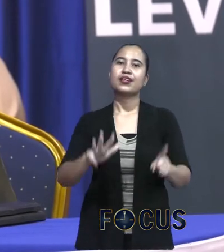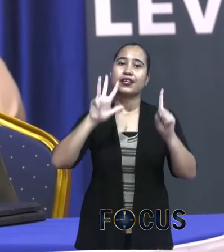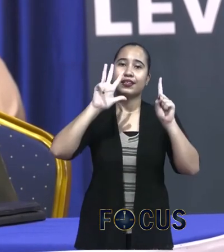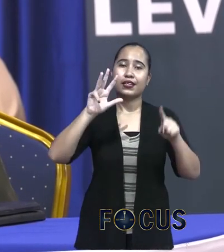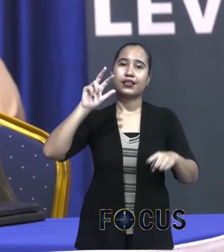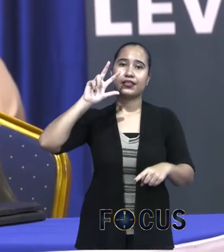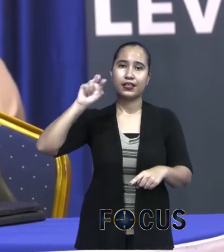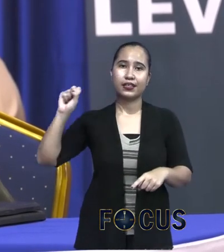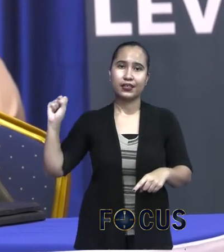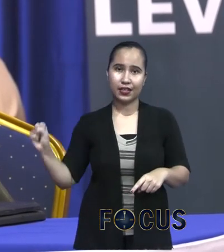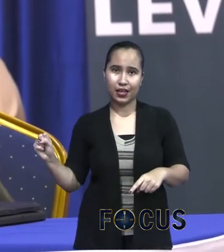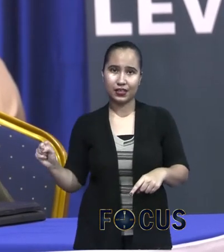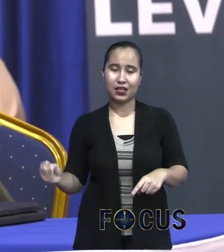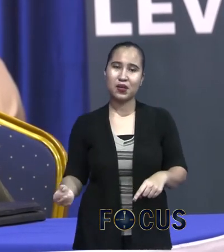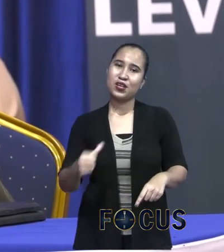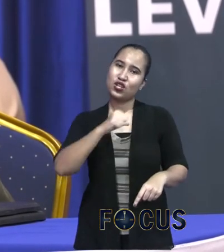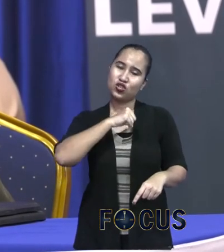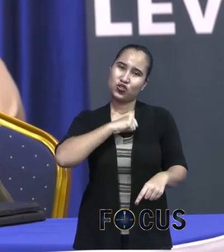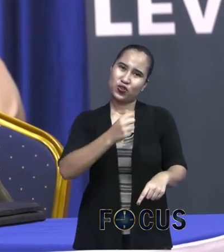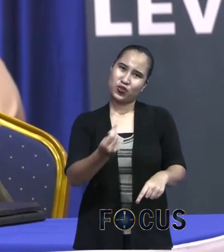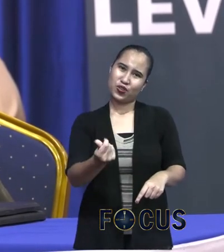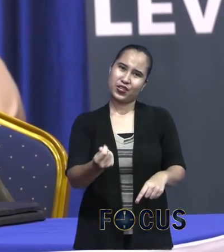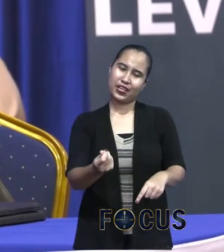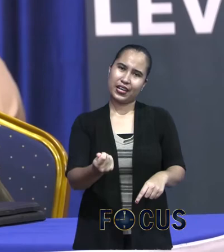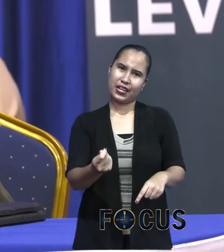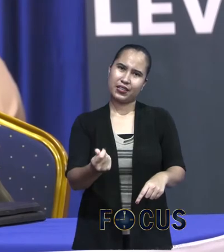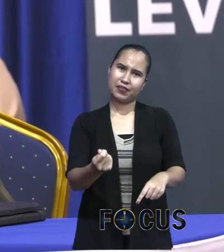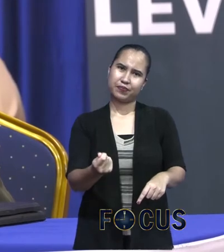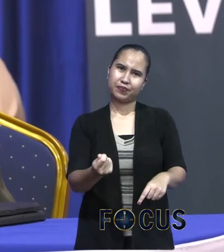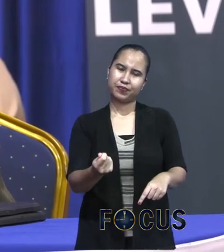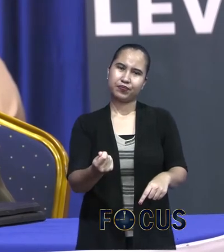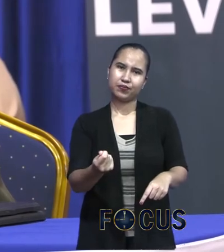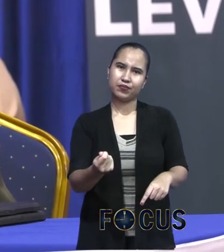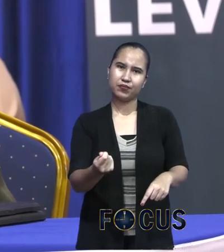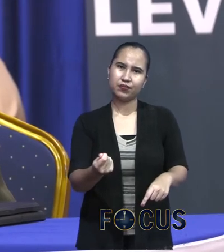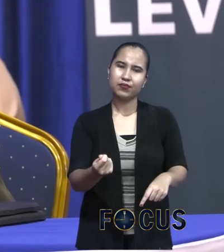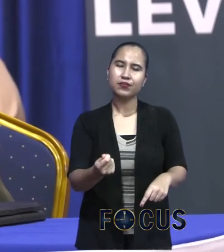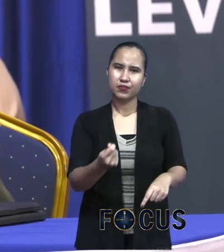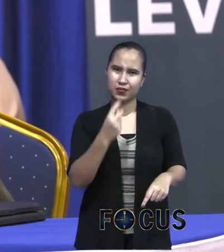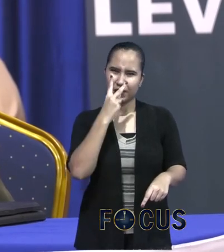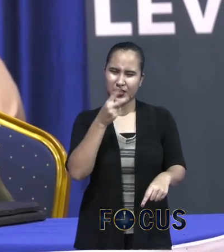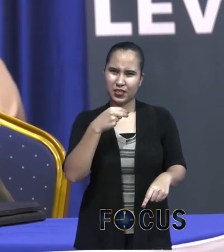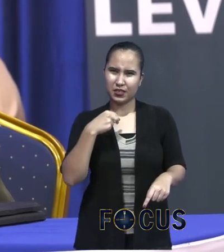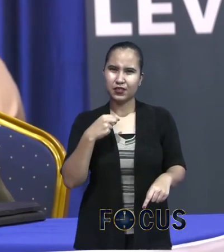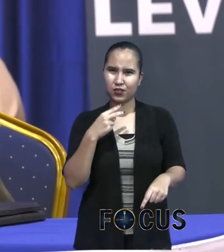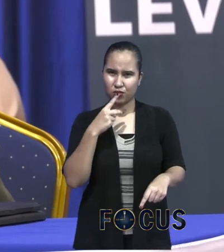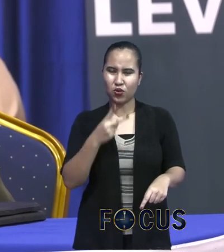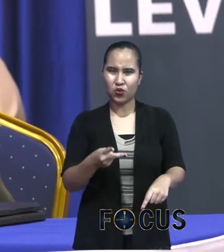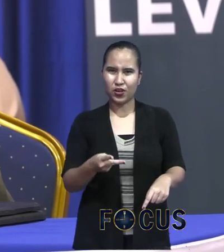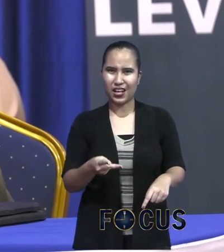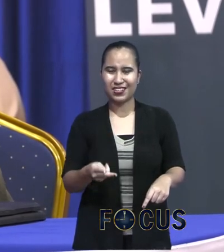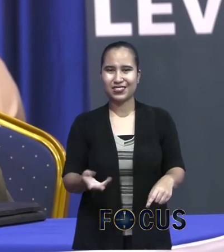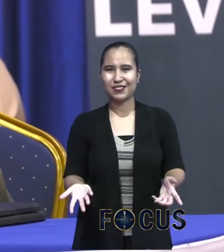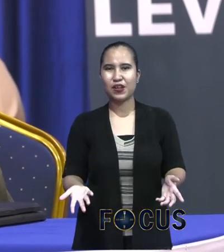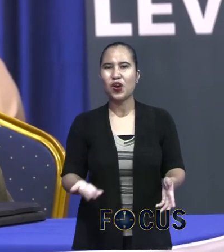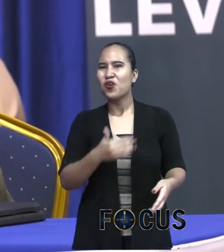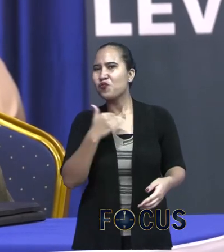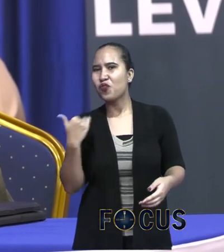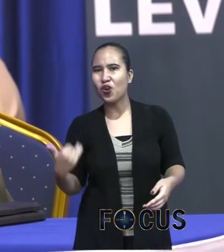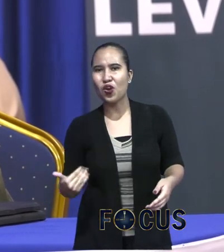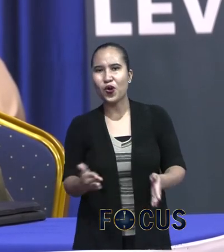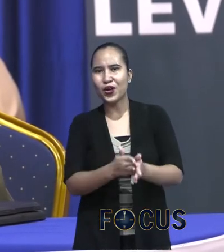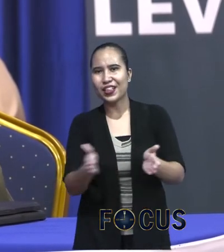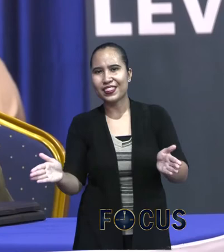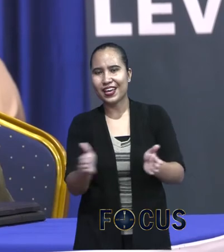1980-1990 met een grote schuldenlast. Wat men toen de lost decade noemde, ziet men ook hier zoals de lost decade.